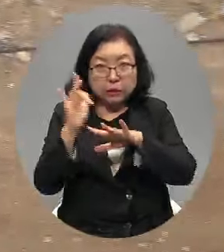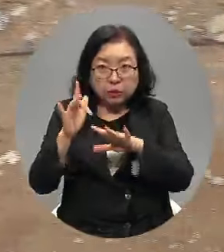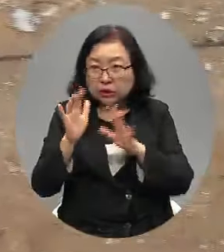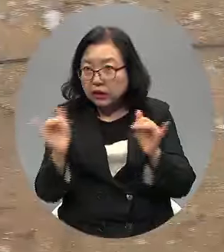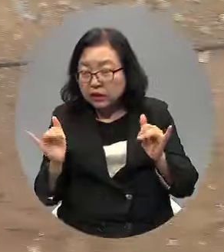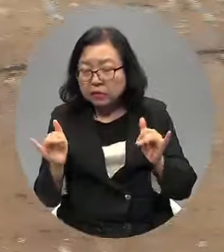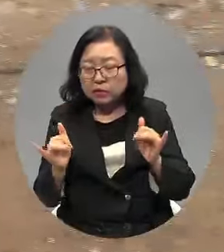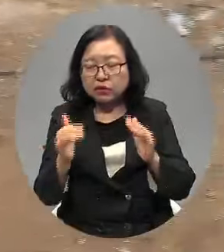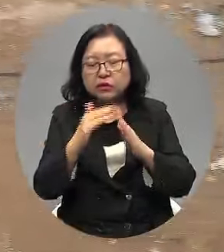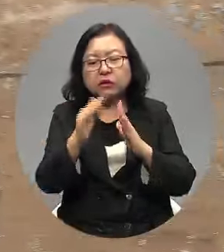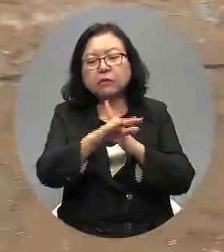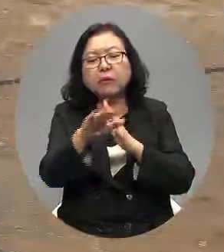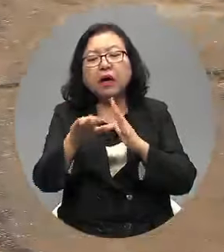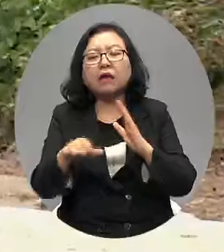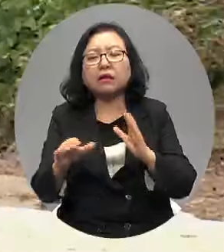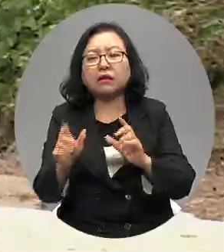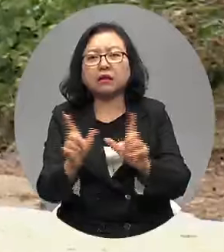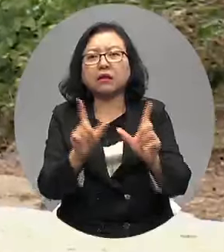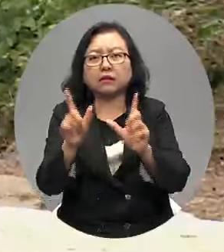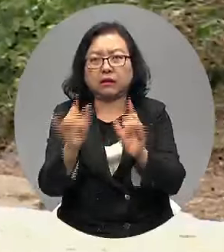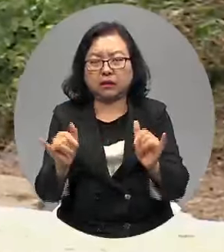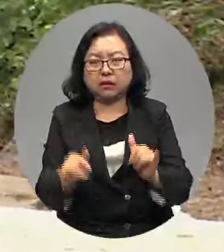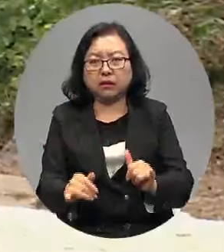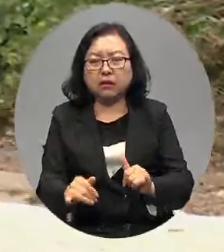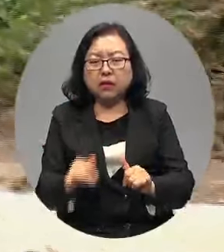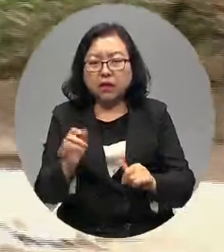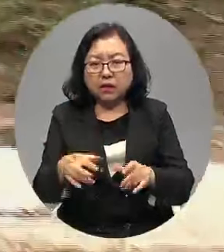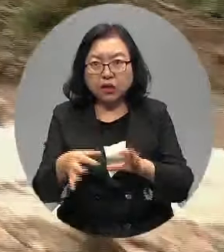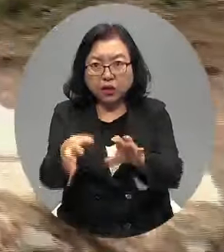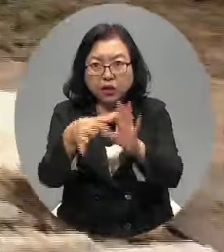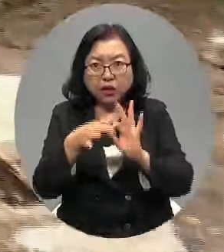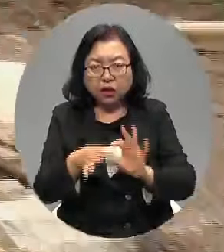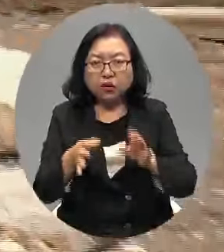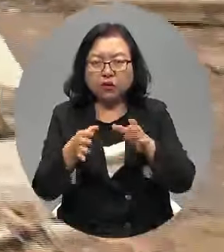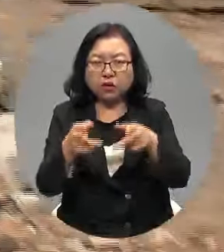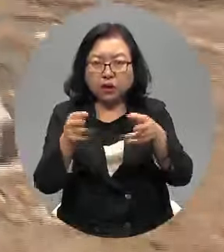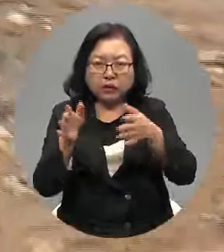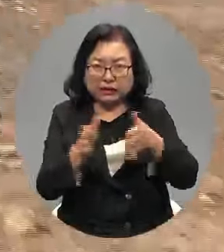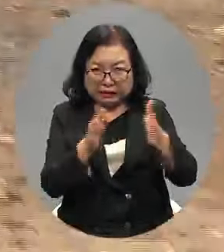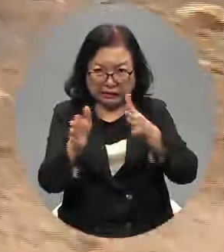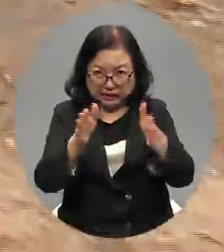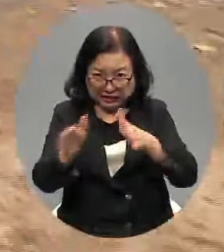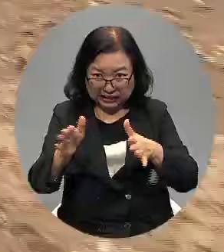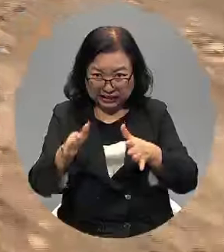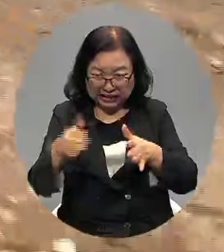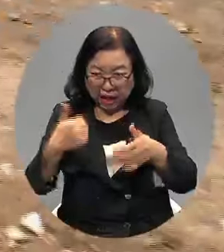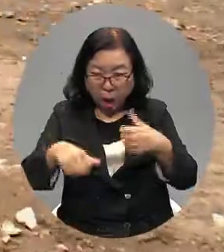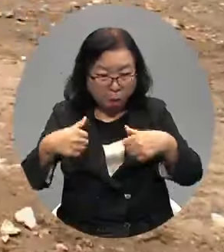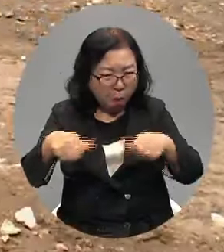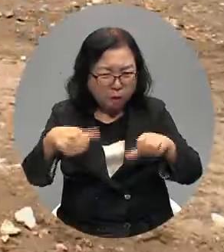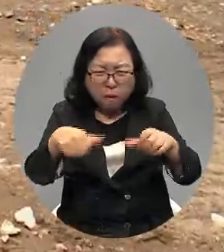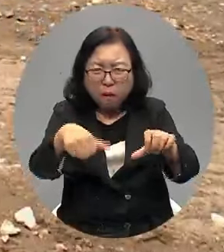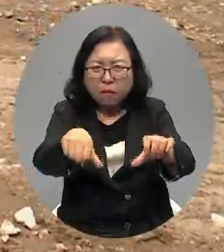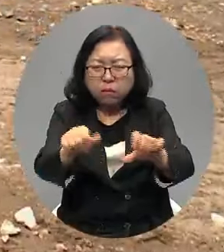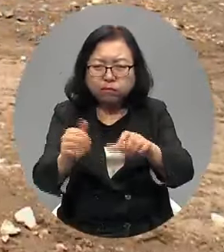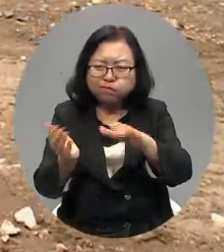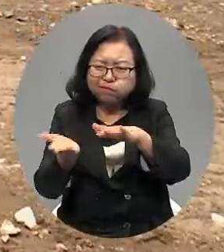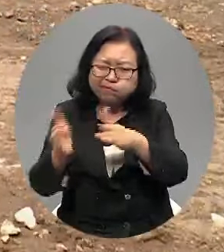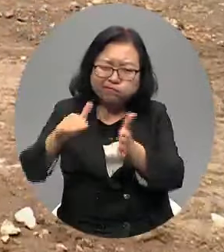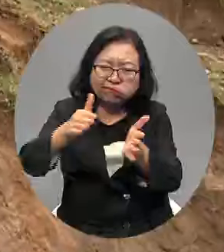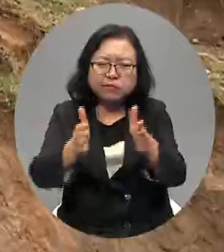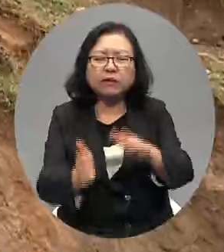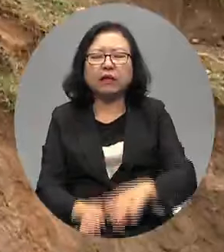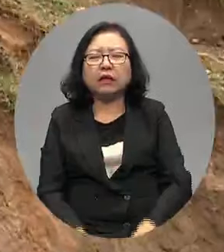근처에 살고 있었습니다. 마을과 저수지를 잇는 이 도로는 형체를 알아볼 수 없을 정도로 산산조각나고 뒤틀리기까지